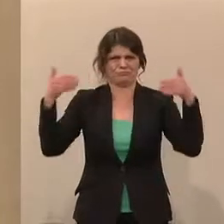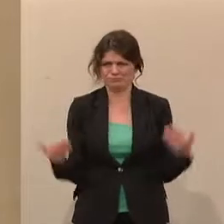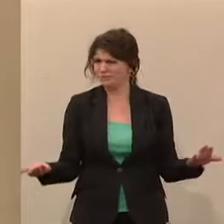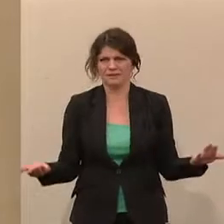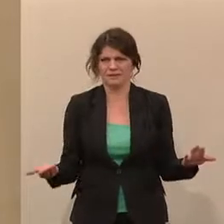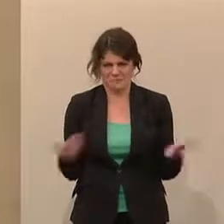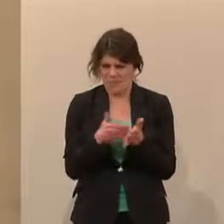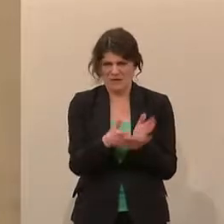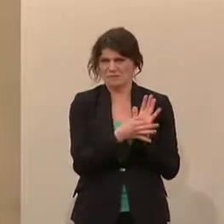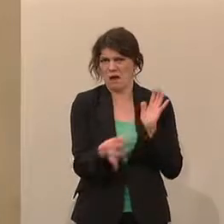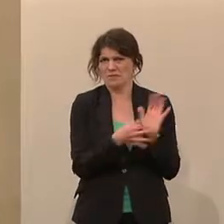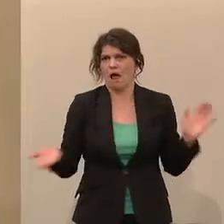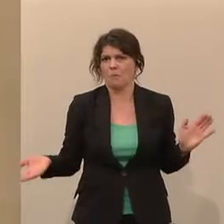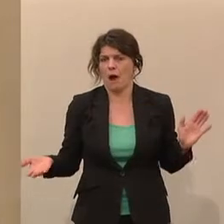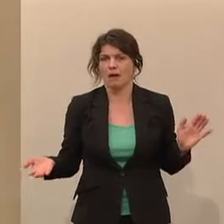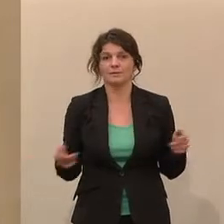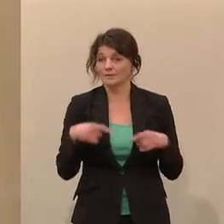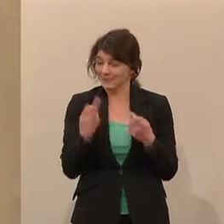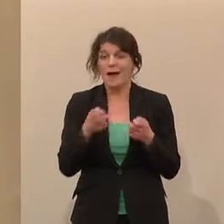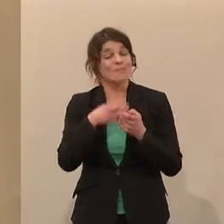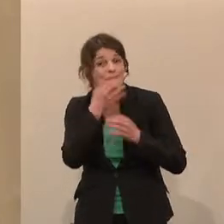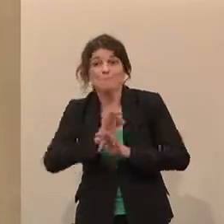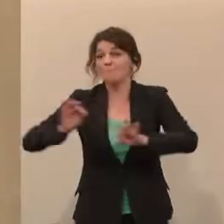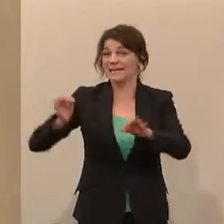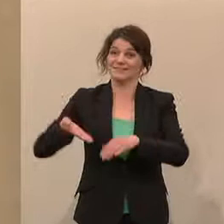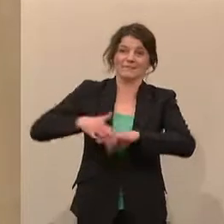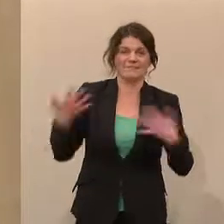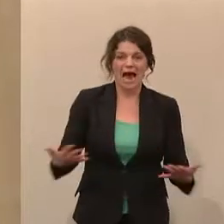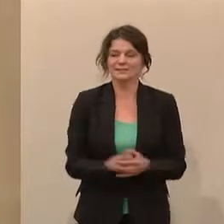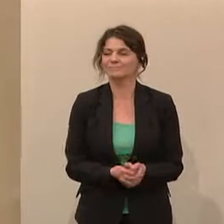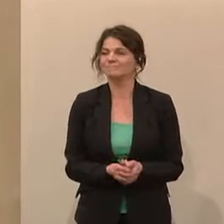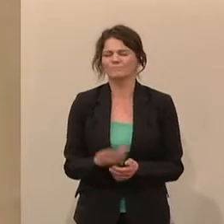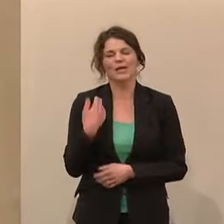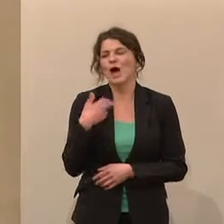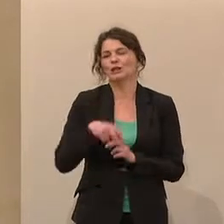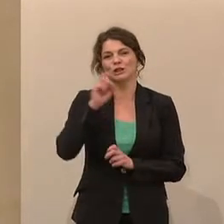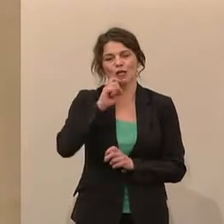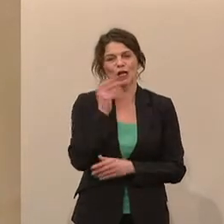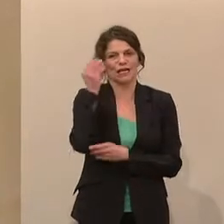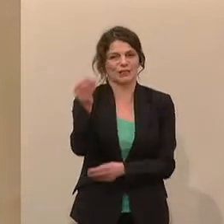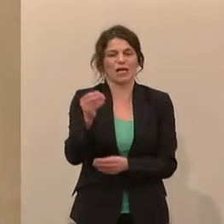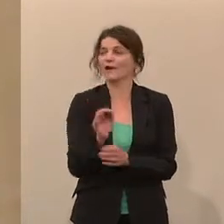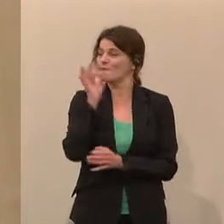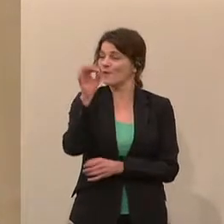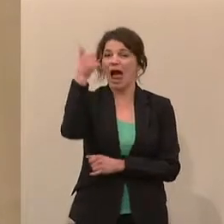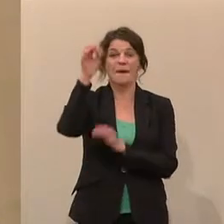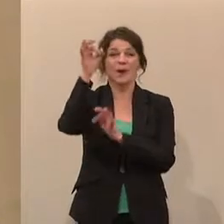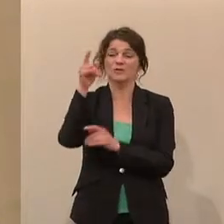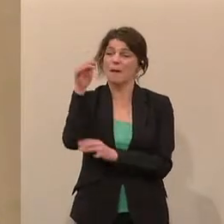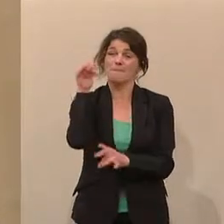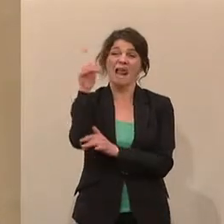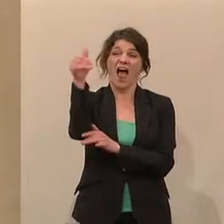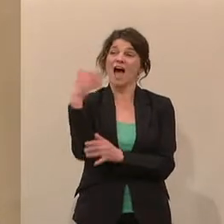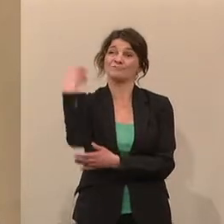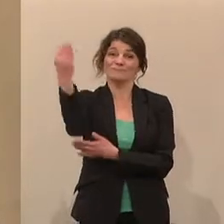maßnahmen zusammen dann können wir das gesamte noch mit großzügigen steuergeschenken für das oberste eine prozent in milliarden-höhe durch